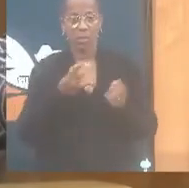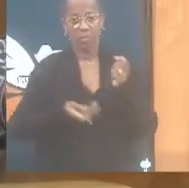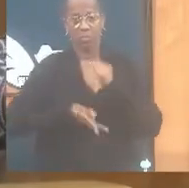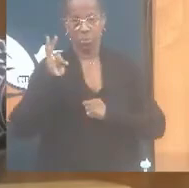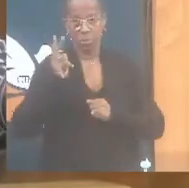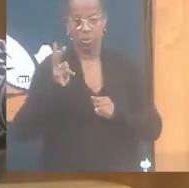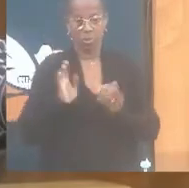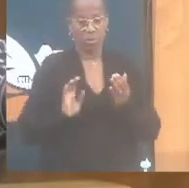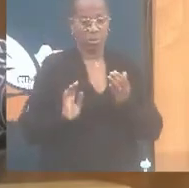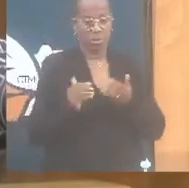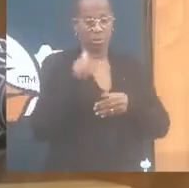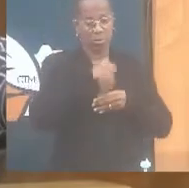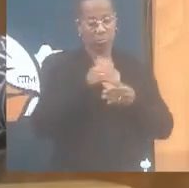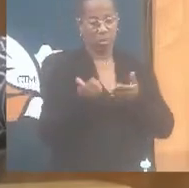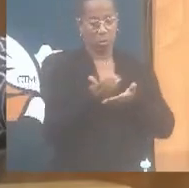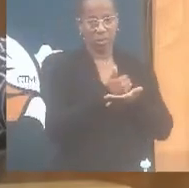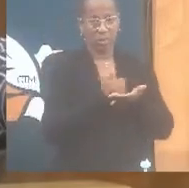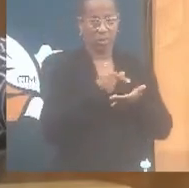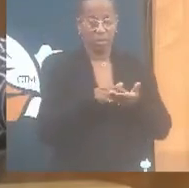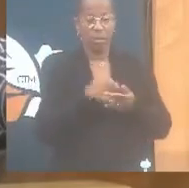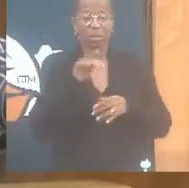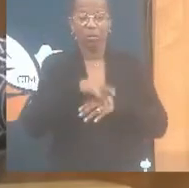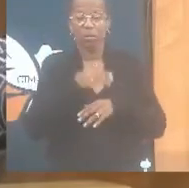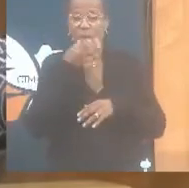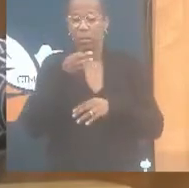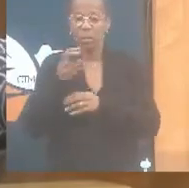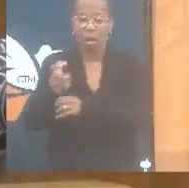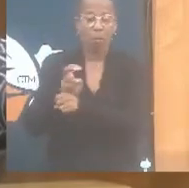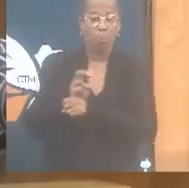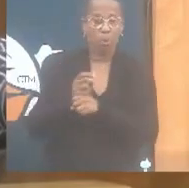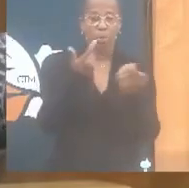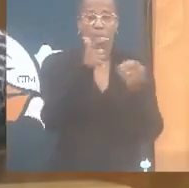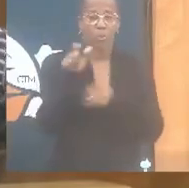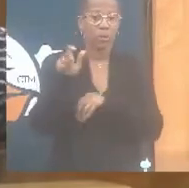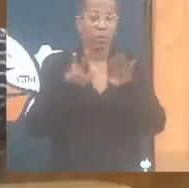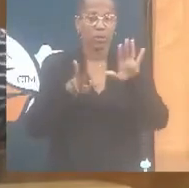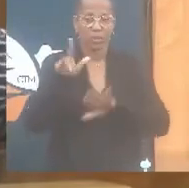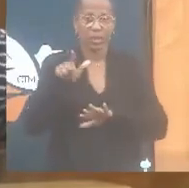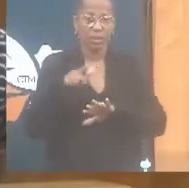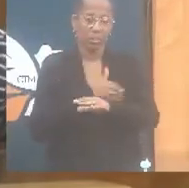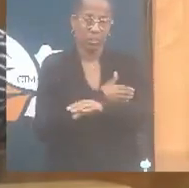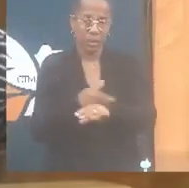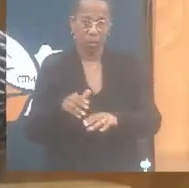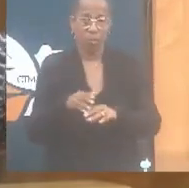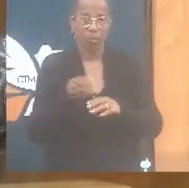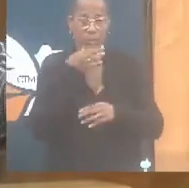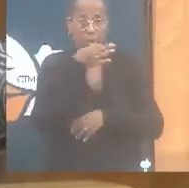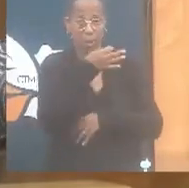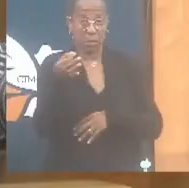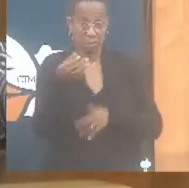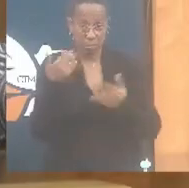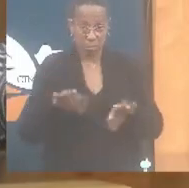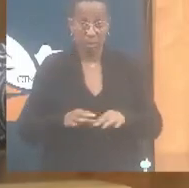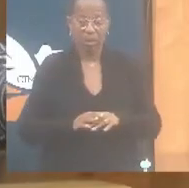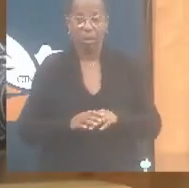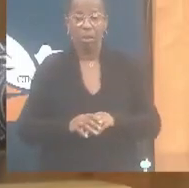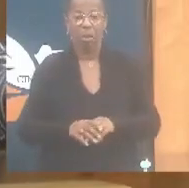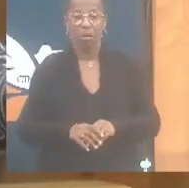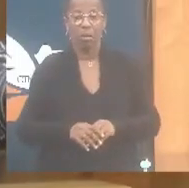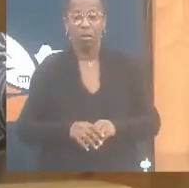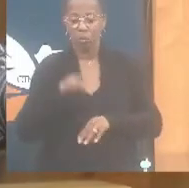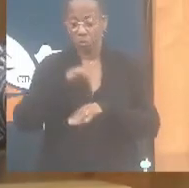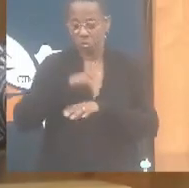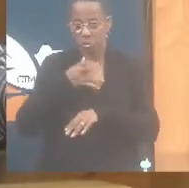recettes. Vous aviez annoncé un emprunt de 287 millions, c'est ce qui est inscrit dans le budget primitif. Vous n'avez